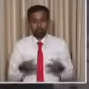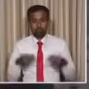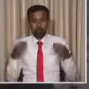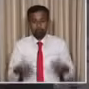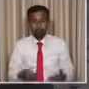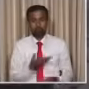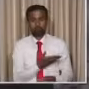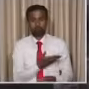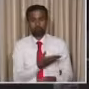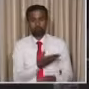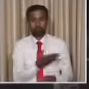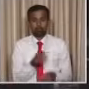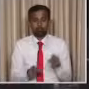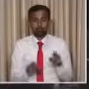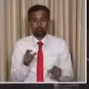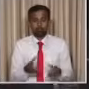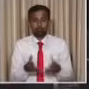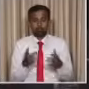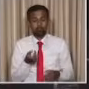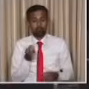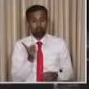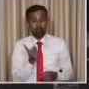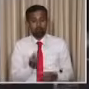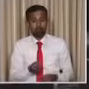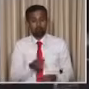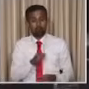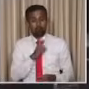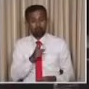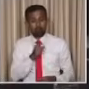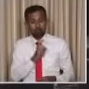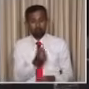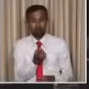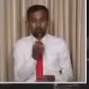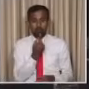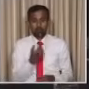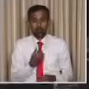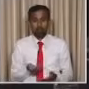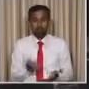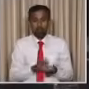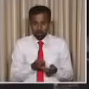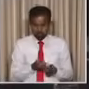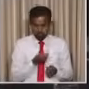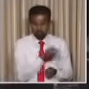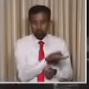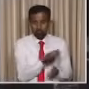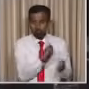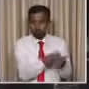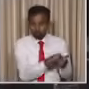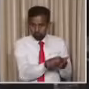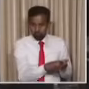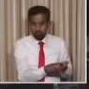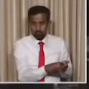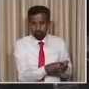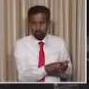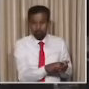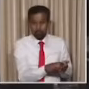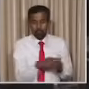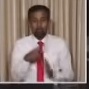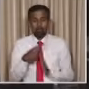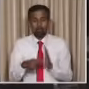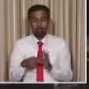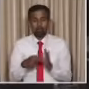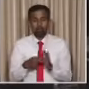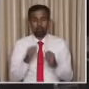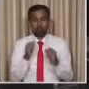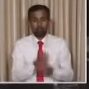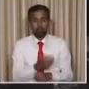කරලා තියෙද්දි ජනතාව මීටත් වඩා දඬුවම් දෙන්න කියලා කෑ ගහලා කියද්දි අපි ආපහු මුදල් වෙන් කරන අයගේ නඩත්තු කරන්නේ. එතකොට රටේ ආර්ථිකේ